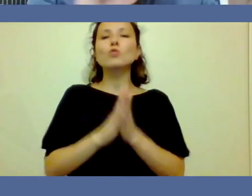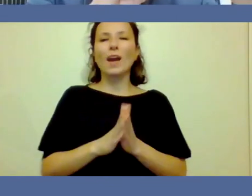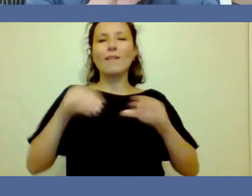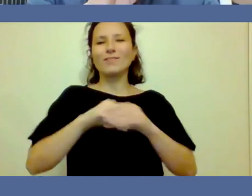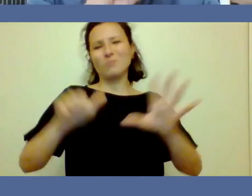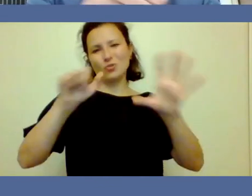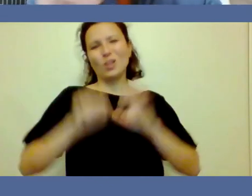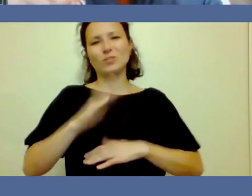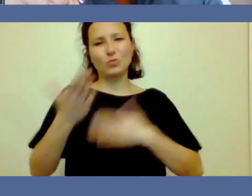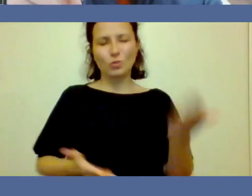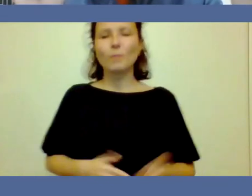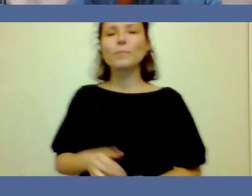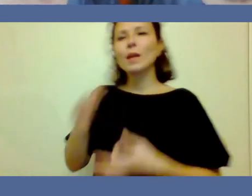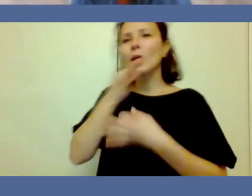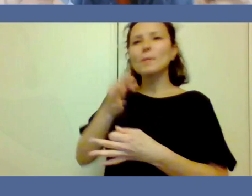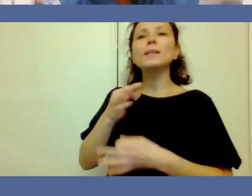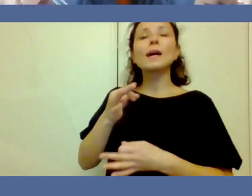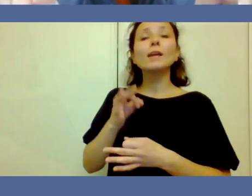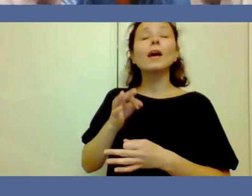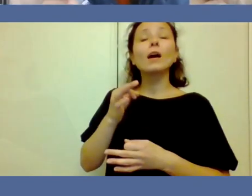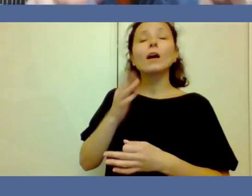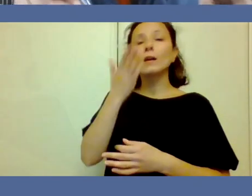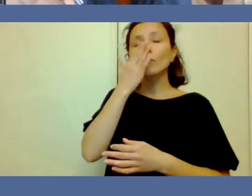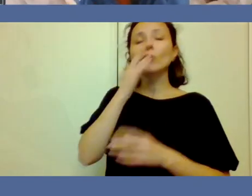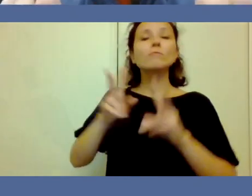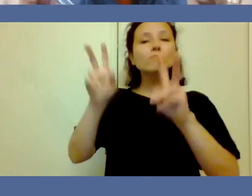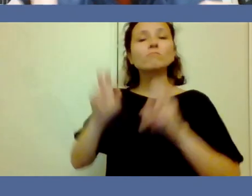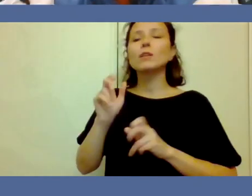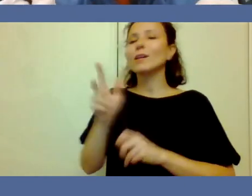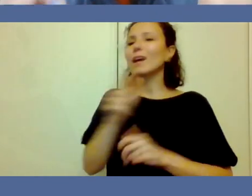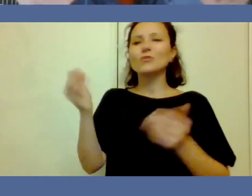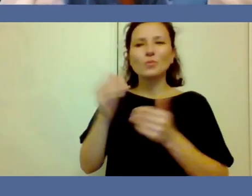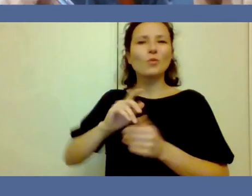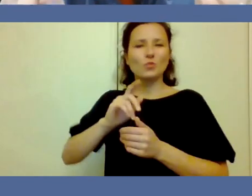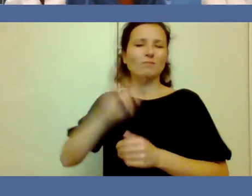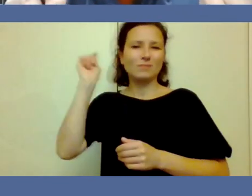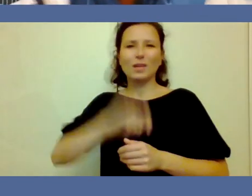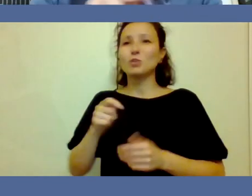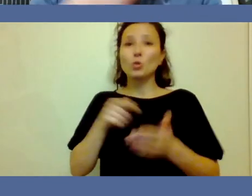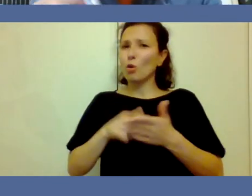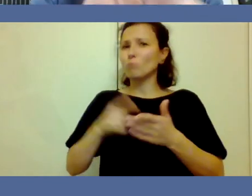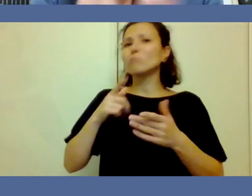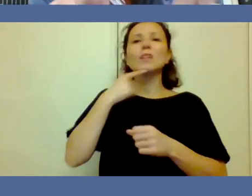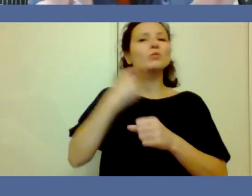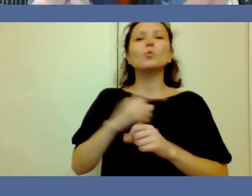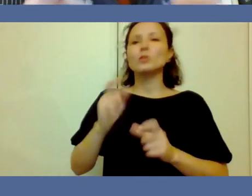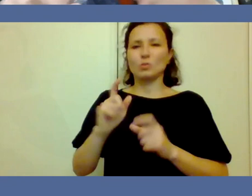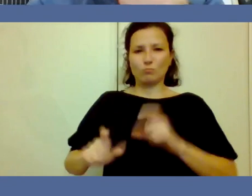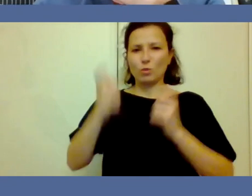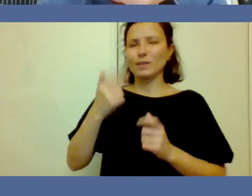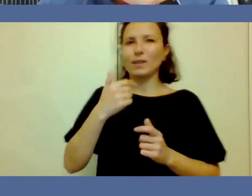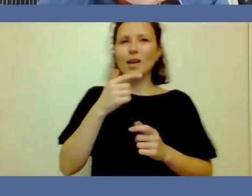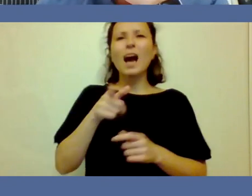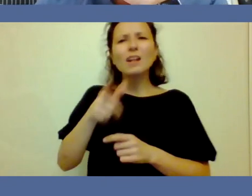brzmi, każdy może zabić i o tym najczęściej zadecyduje przypadek, ale Katarzyna Bonda powiedziała, nie wierzę w